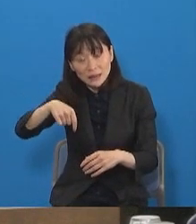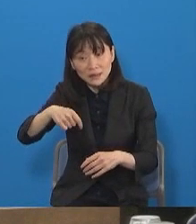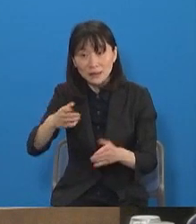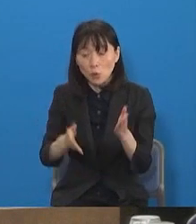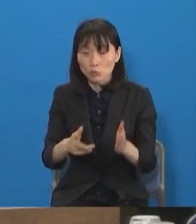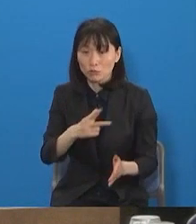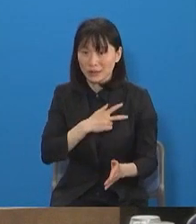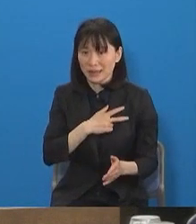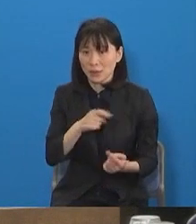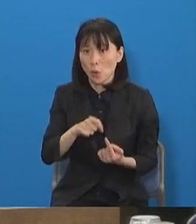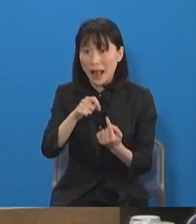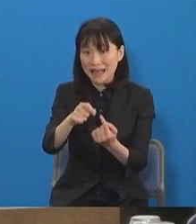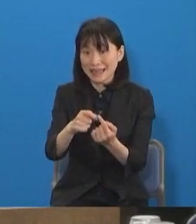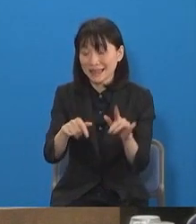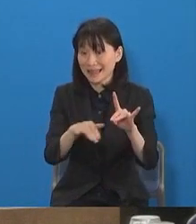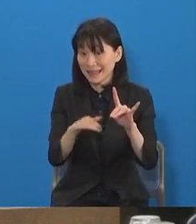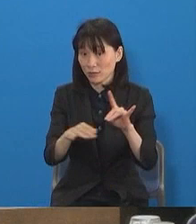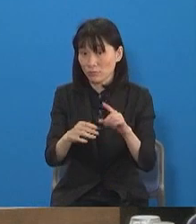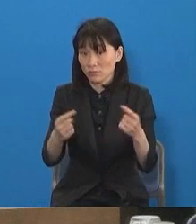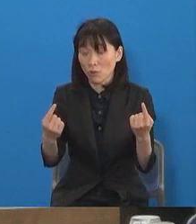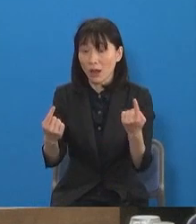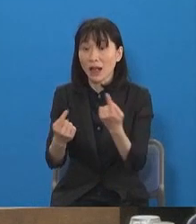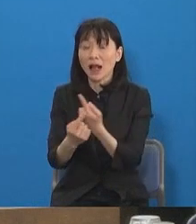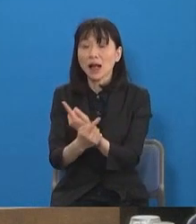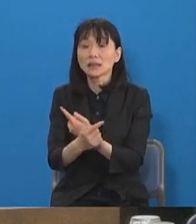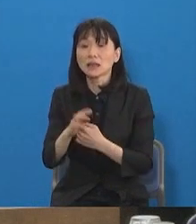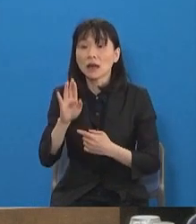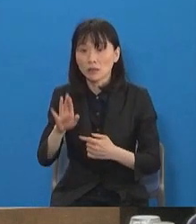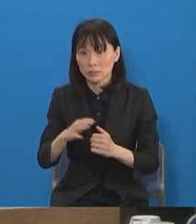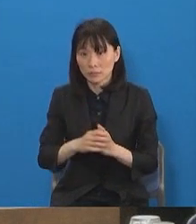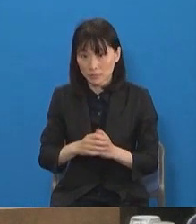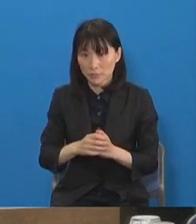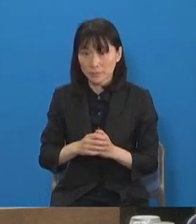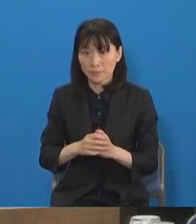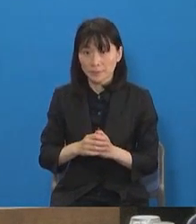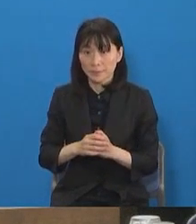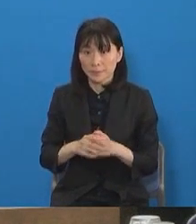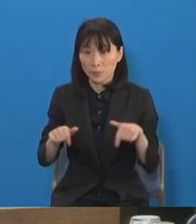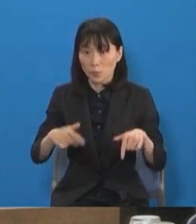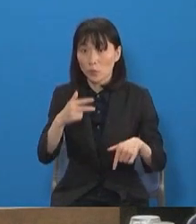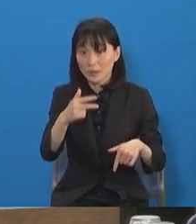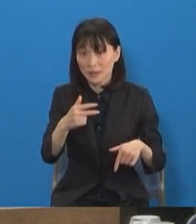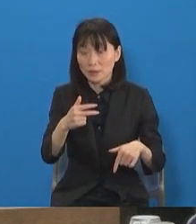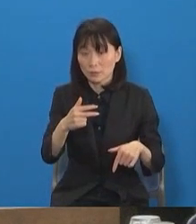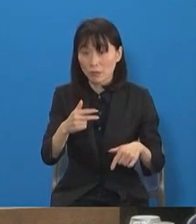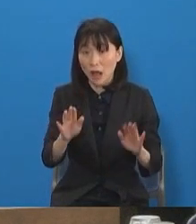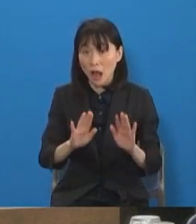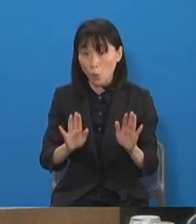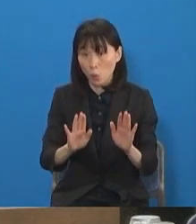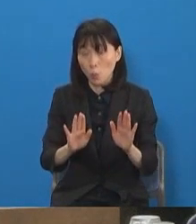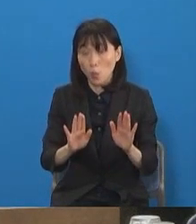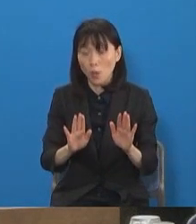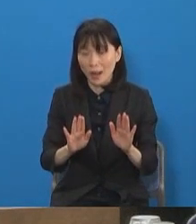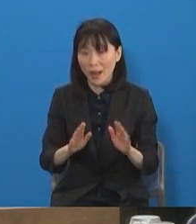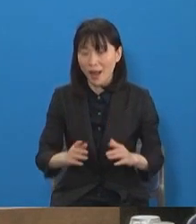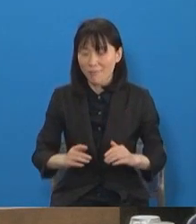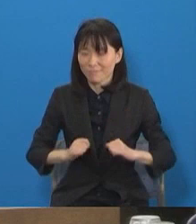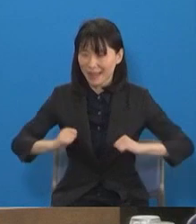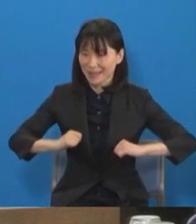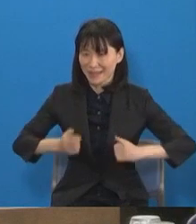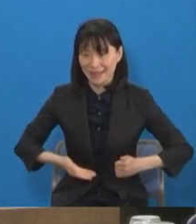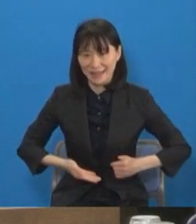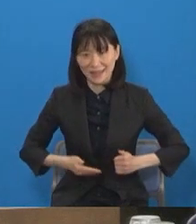士の配置基準の改善が挙げられております。京都市では、子どもたちが健やかに育